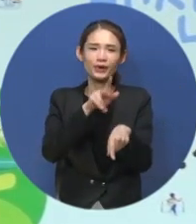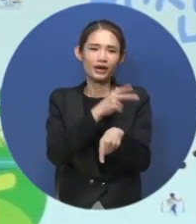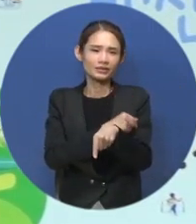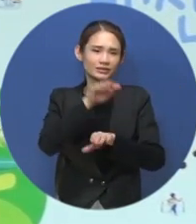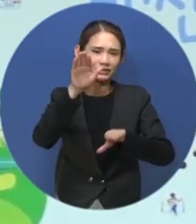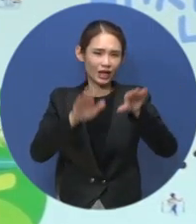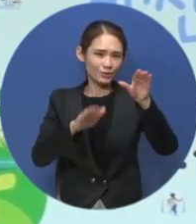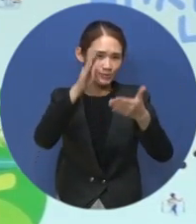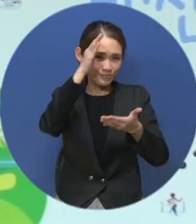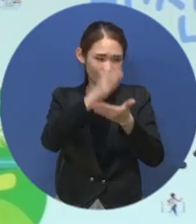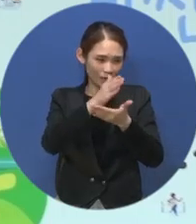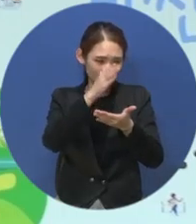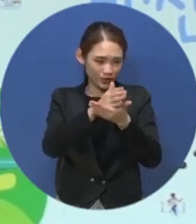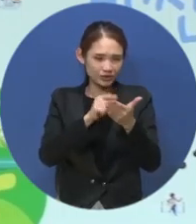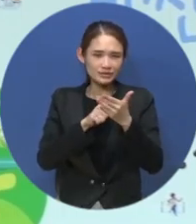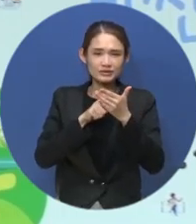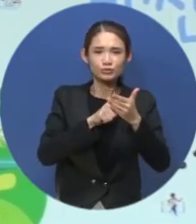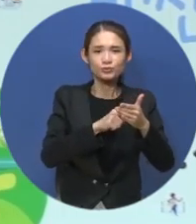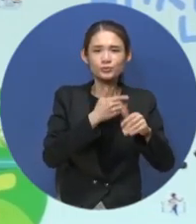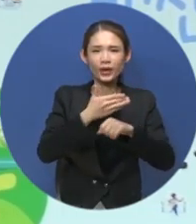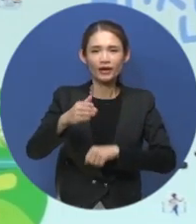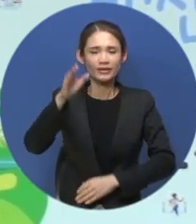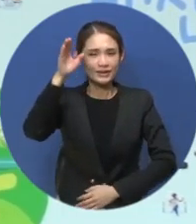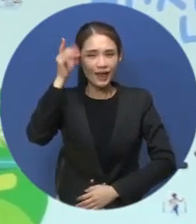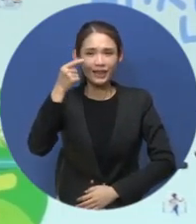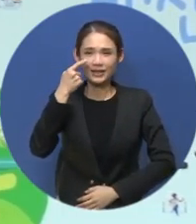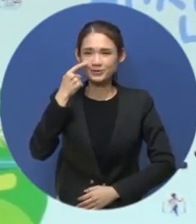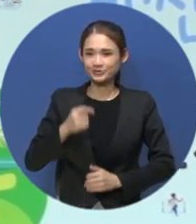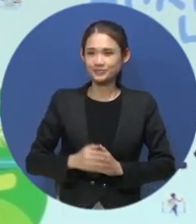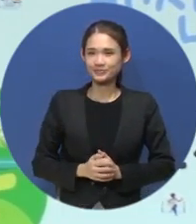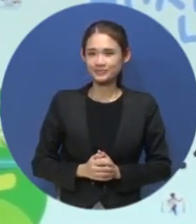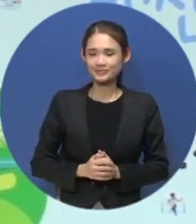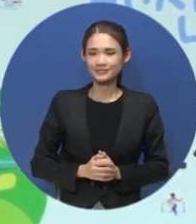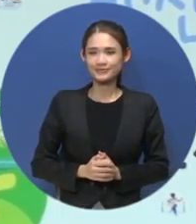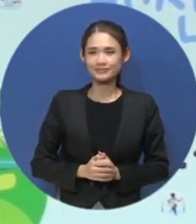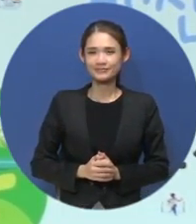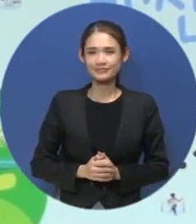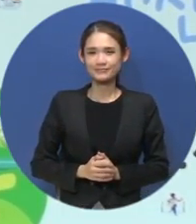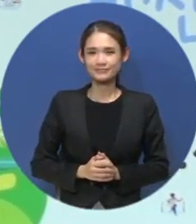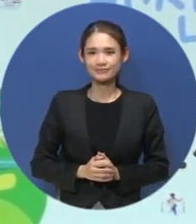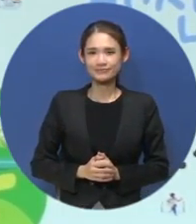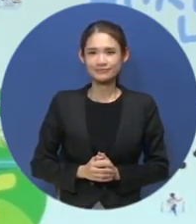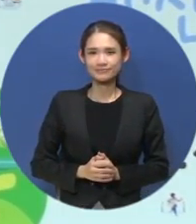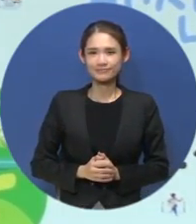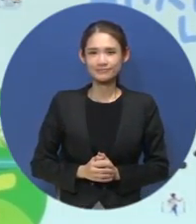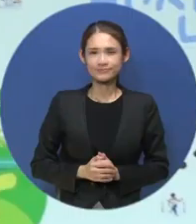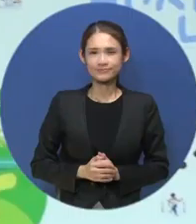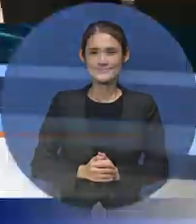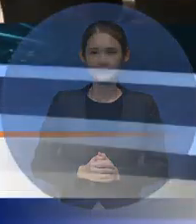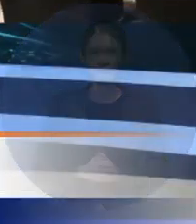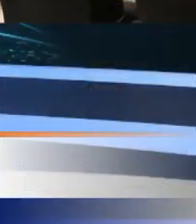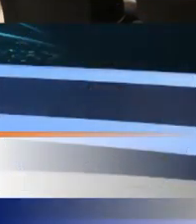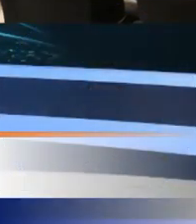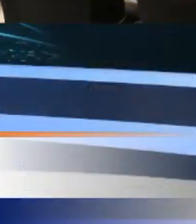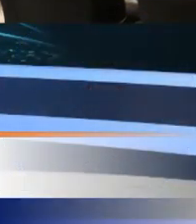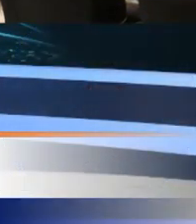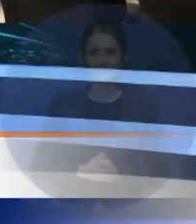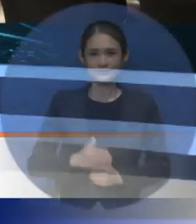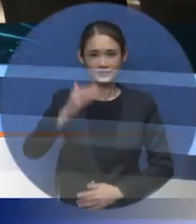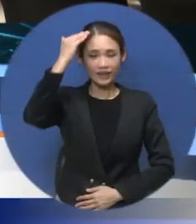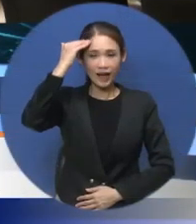코로나19로 인해 타인과의 거리는 멀어지고 있지만 장애인 영화제를 통해 장애인과 비장애인의 거리는 좁혀지고 있습니다. 이